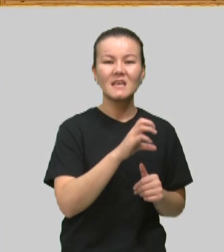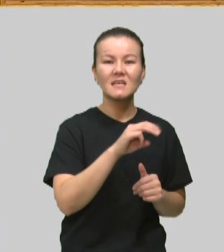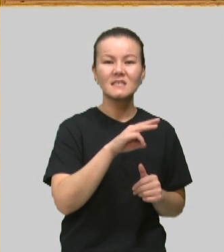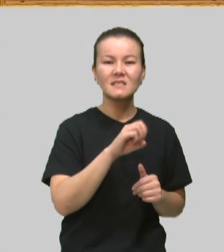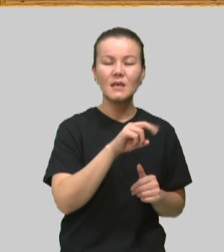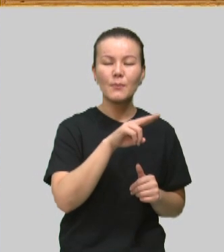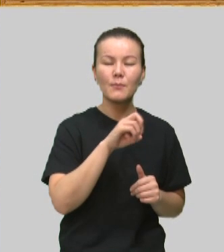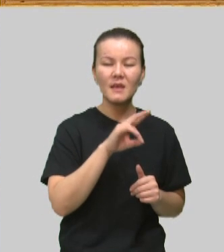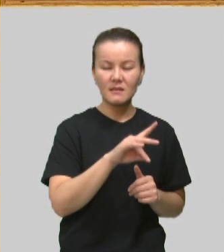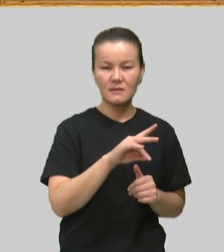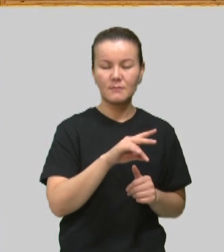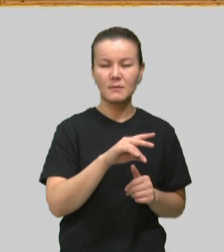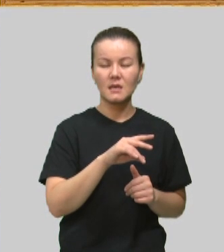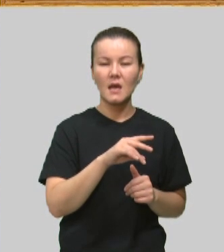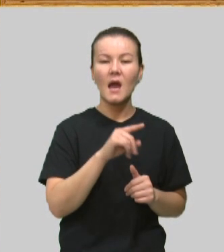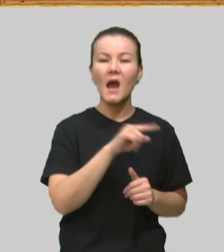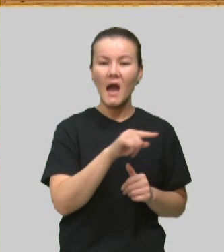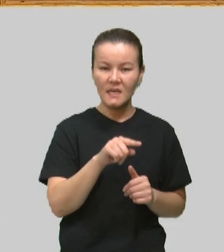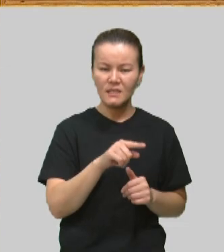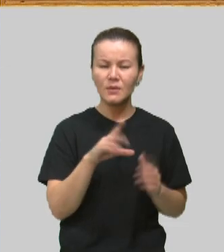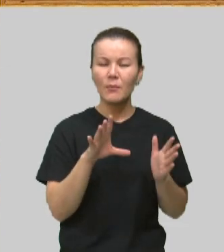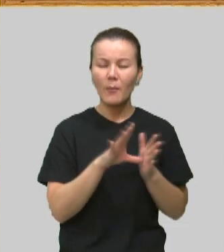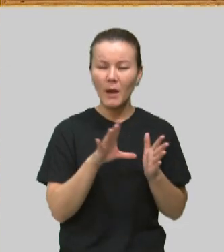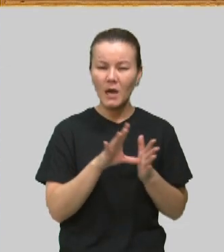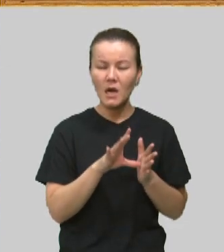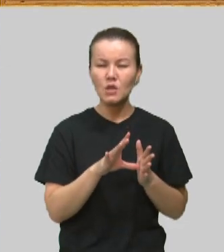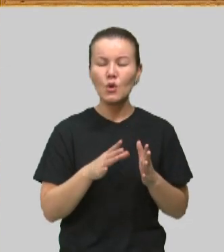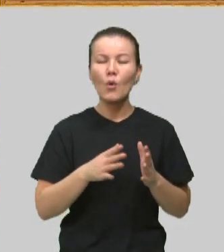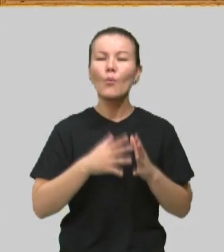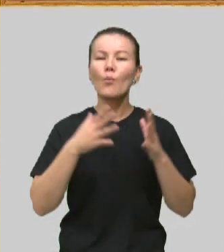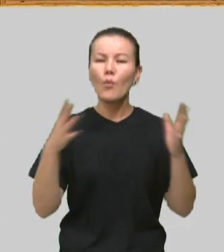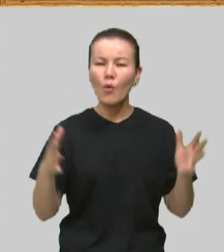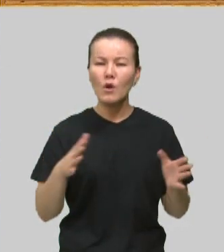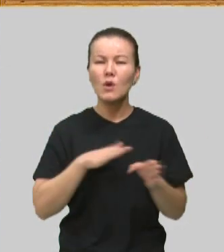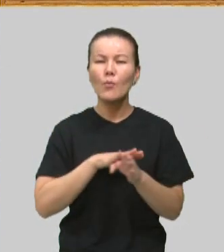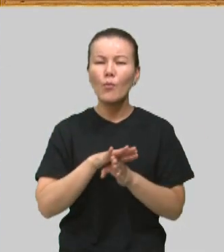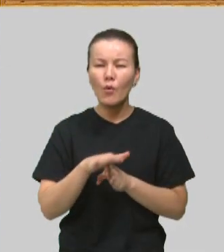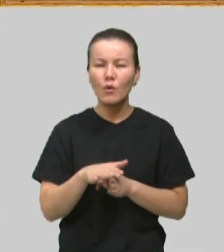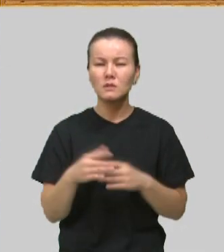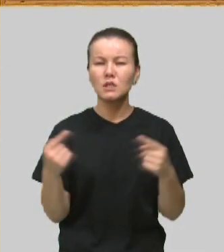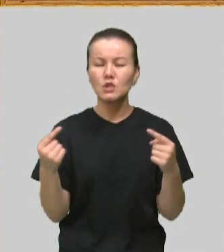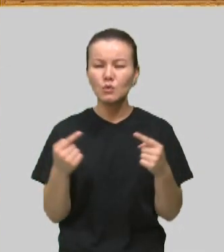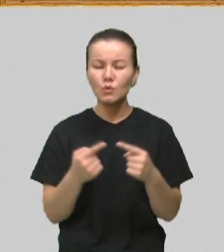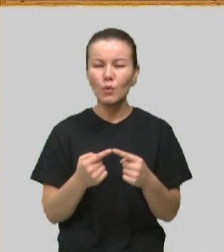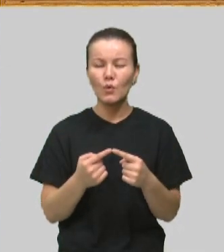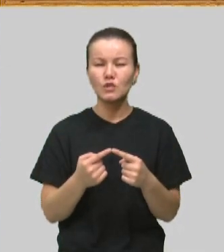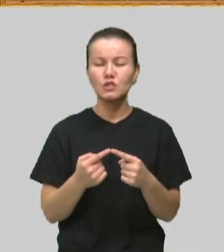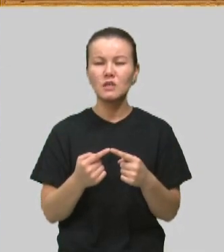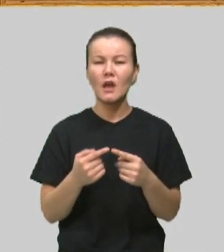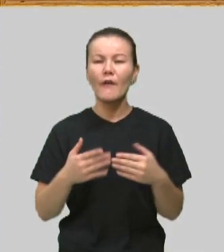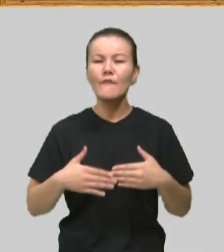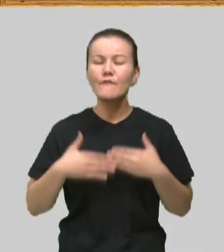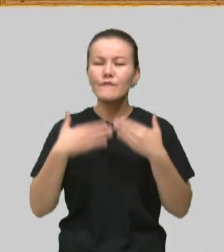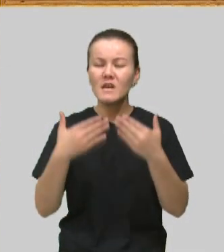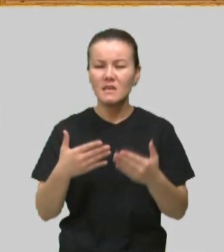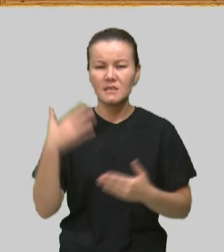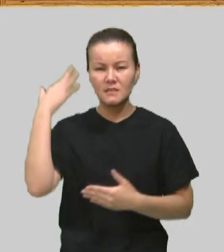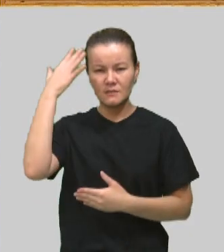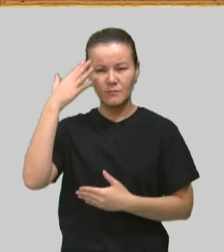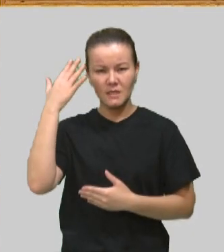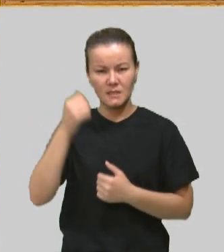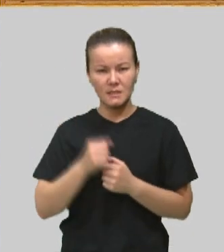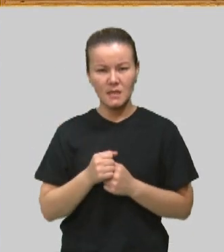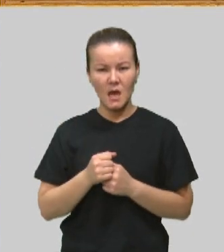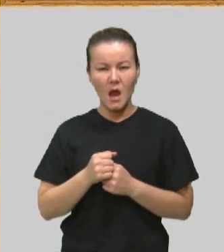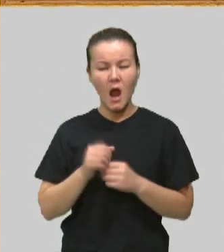второстепенными. Они помогают более полно и точно выразить